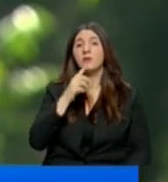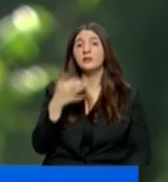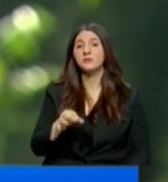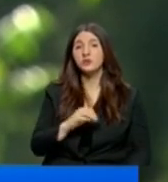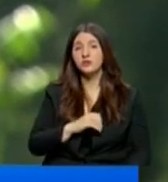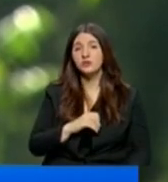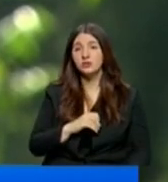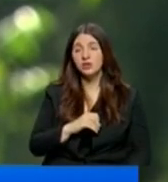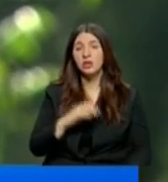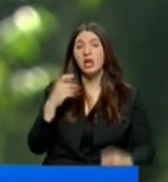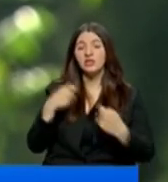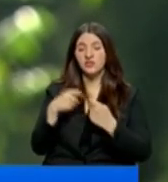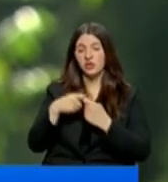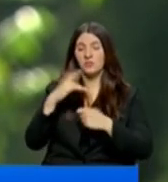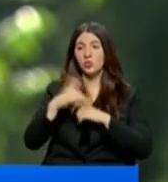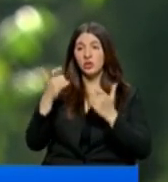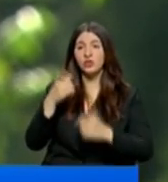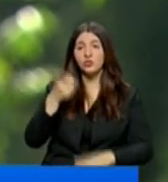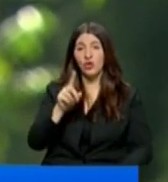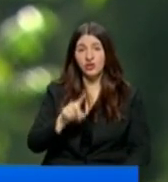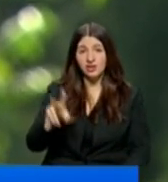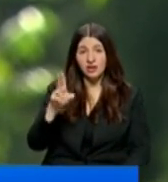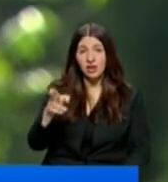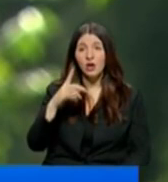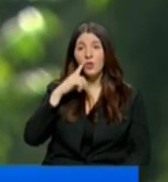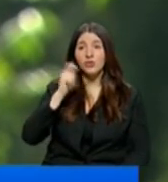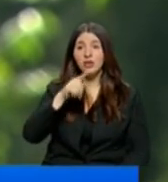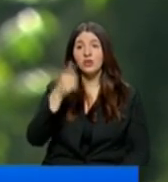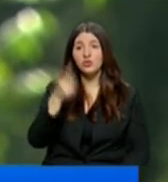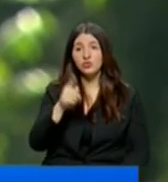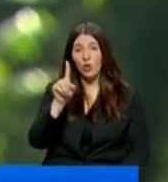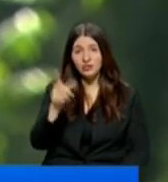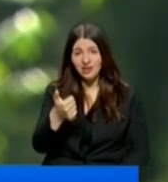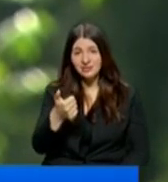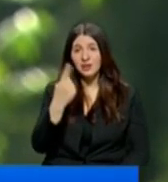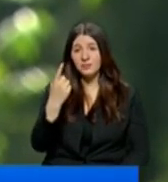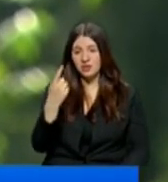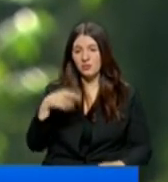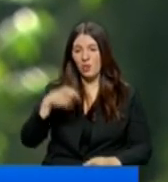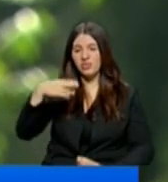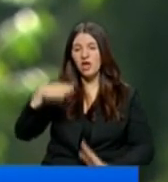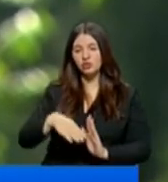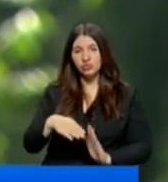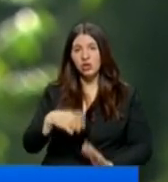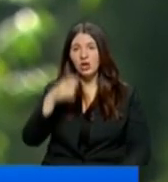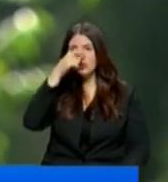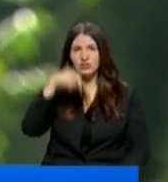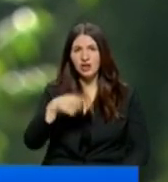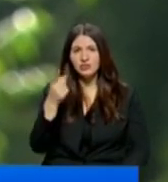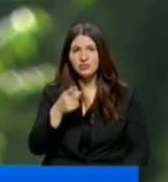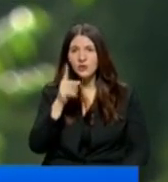%160. Savaşan bir ülkede %17, Ukrayna'da %16, bir puan daha düşük.